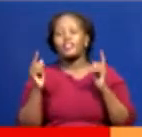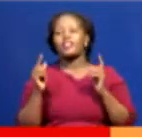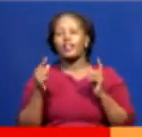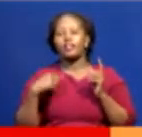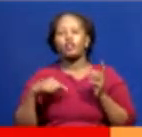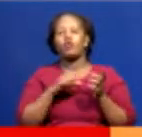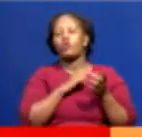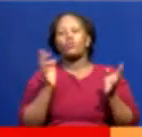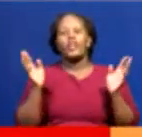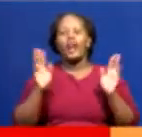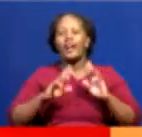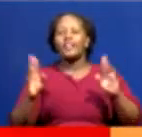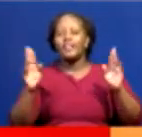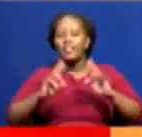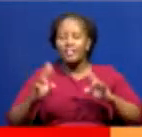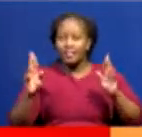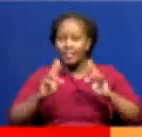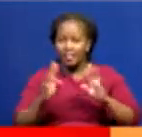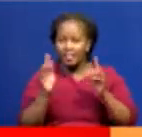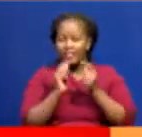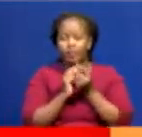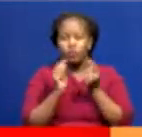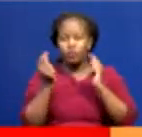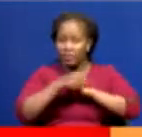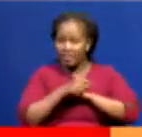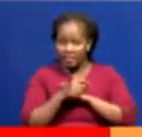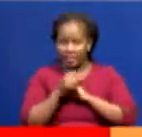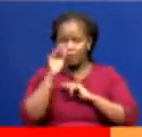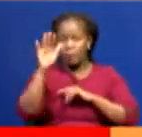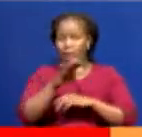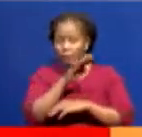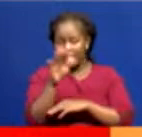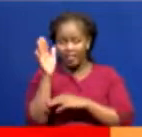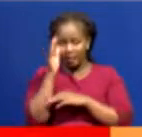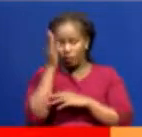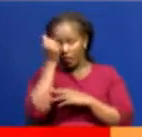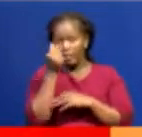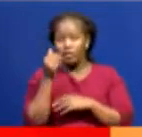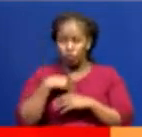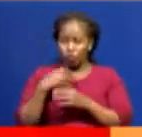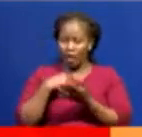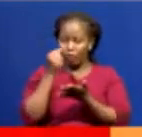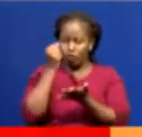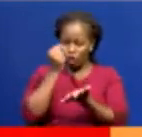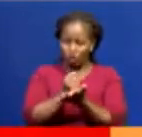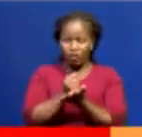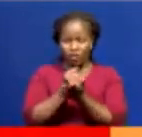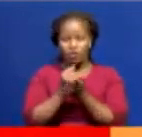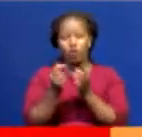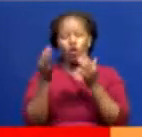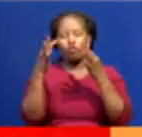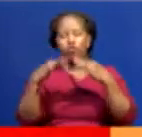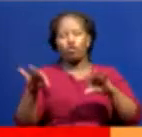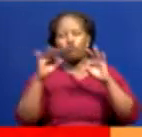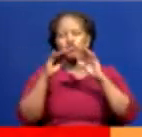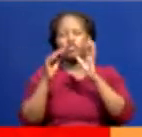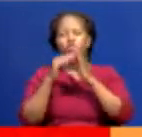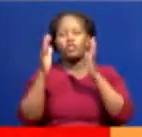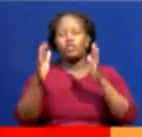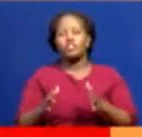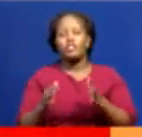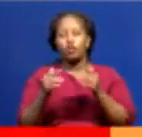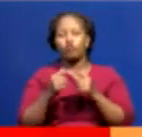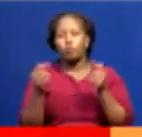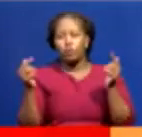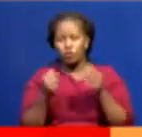tayari kubadilisha maneno katika bunge ili tuwapatie ofisi ya official leader wa opposition